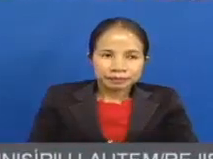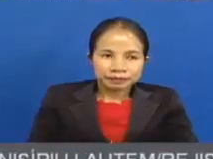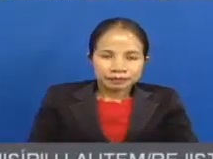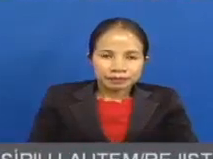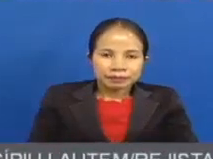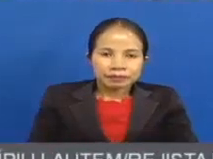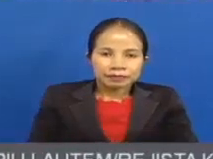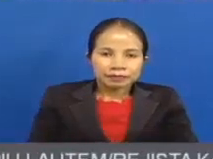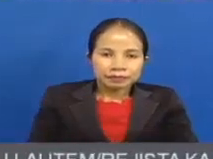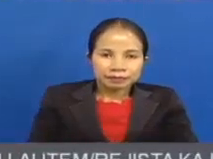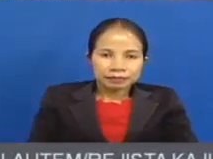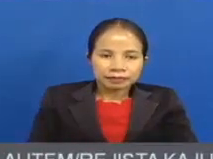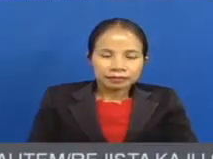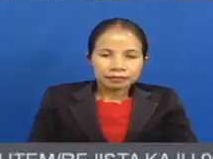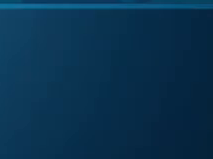Xavier, Arteteli.